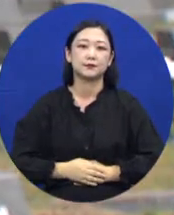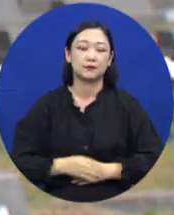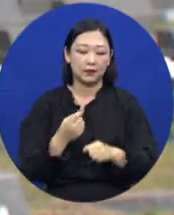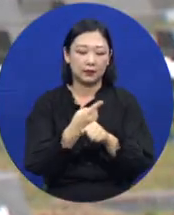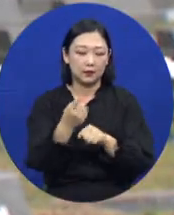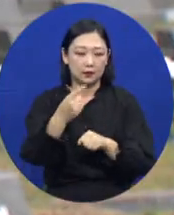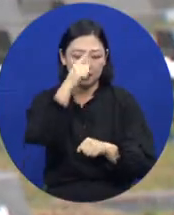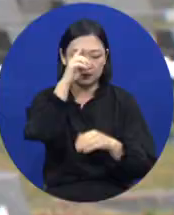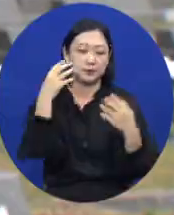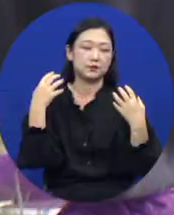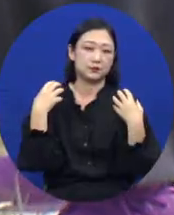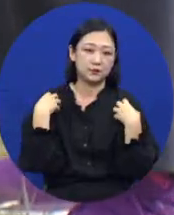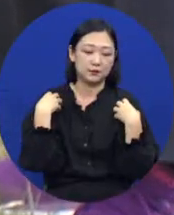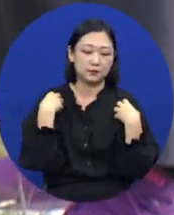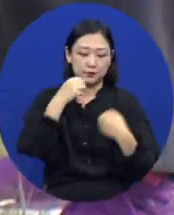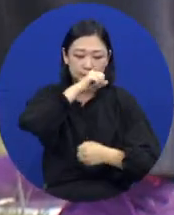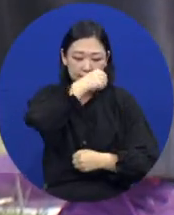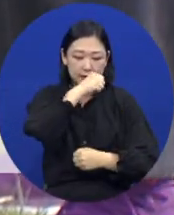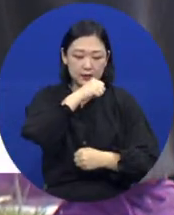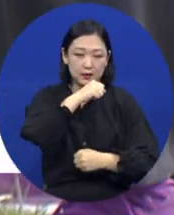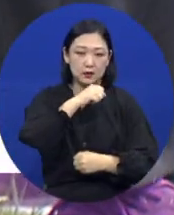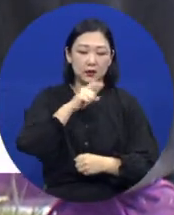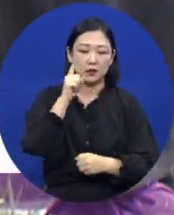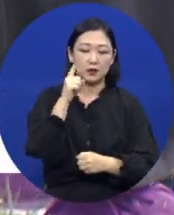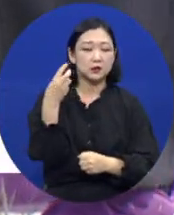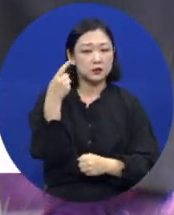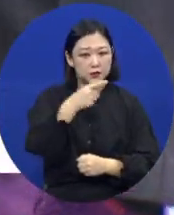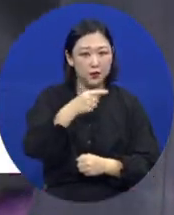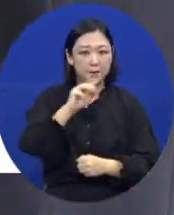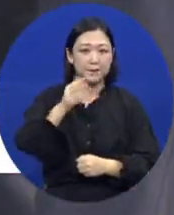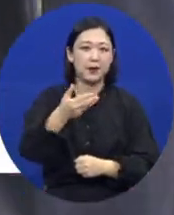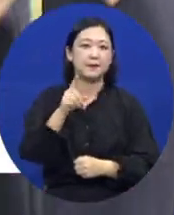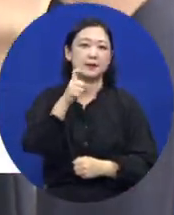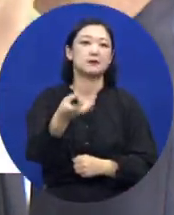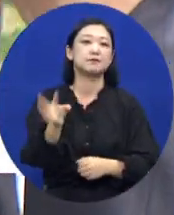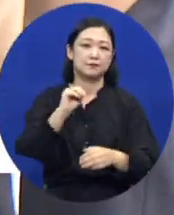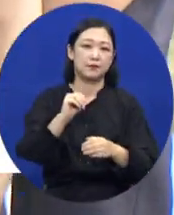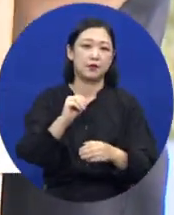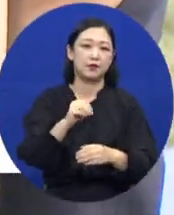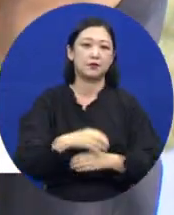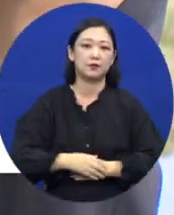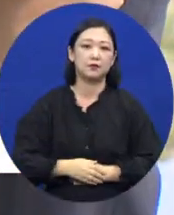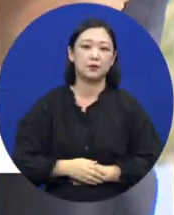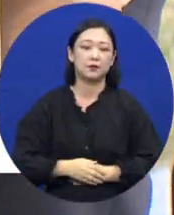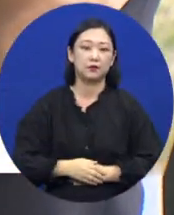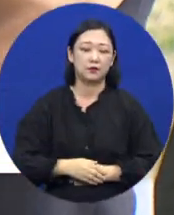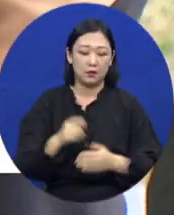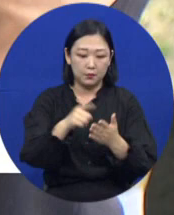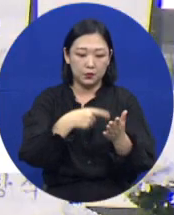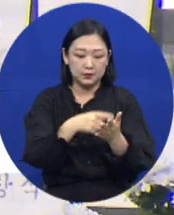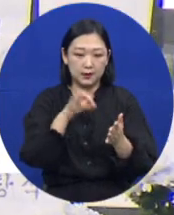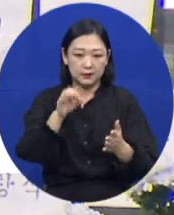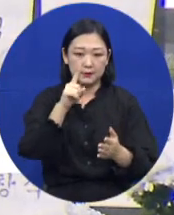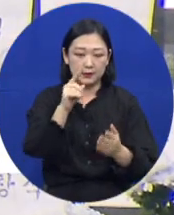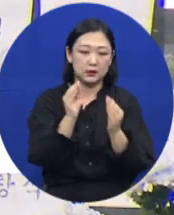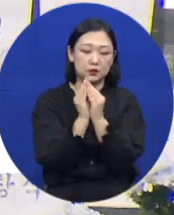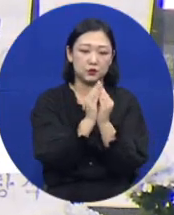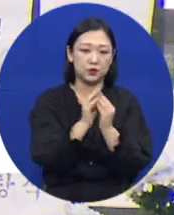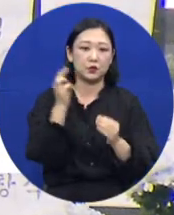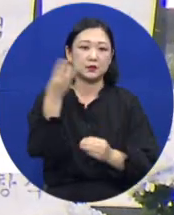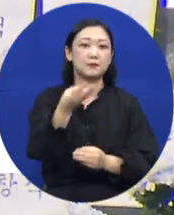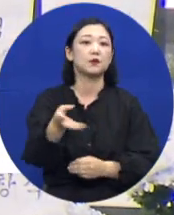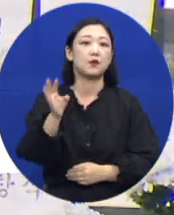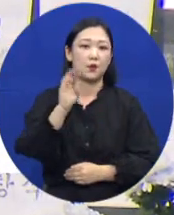내년 정부 예산에 책정된 보상금은 1810 억원 전체 보상 규모가 1조 3000억원 째로 추산되는